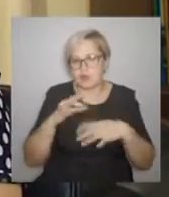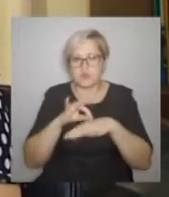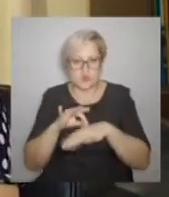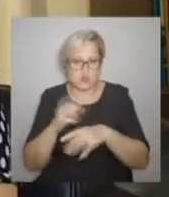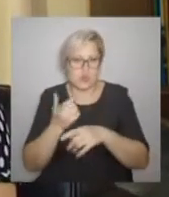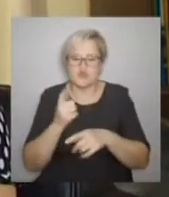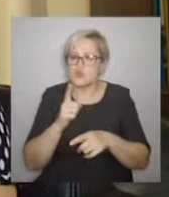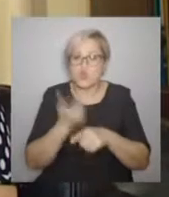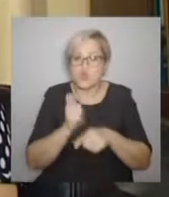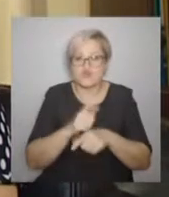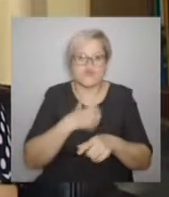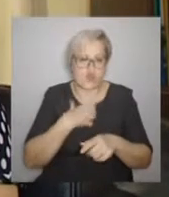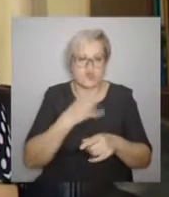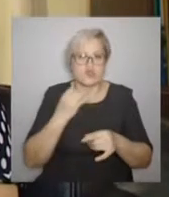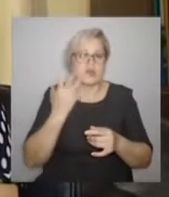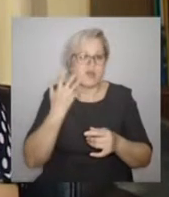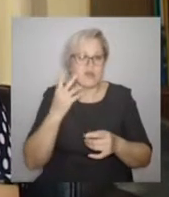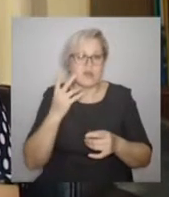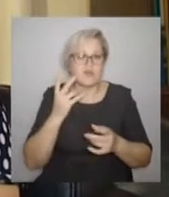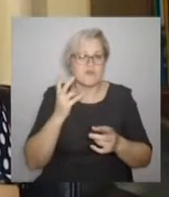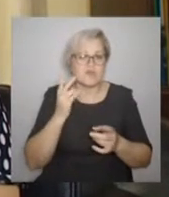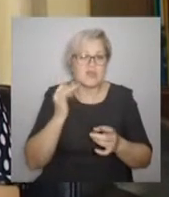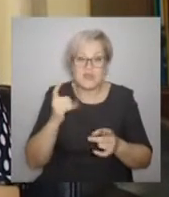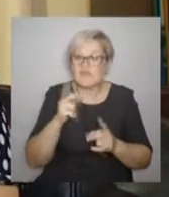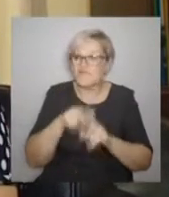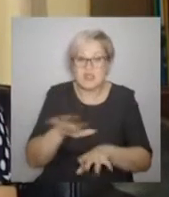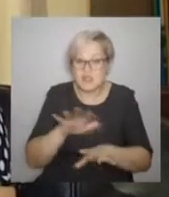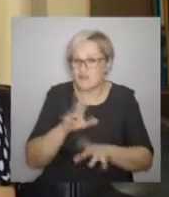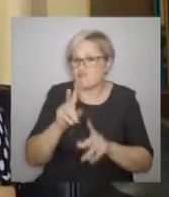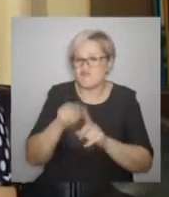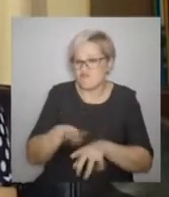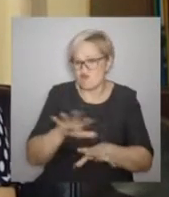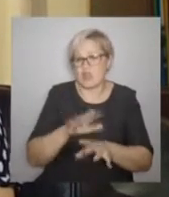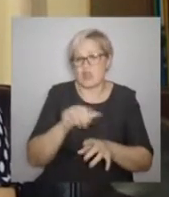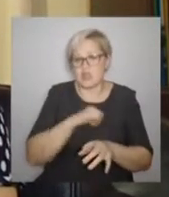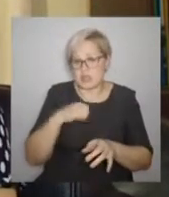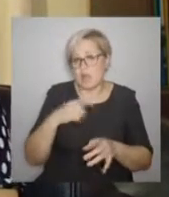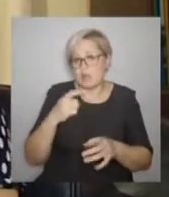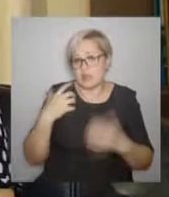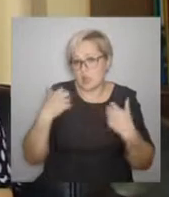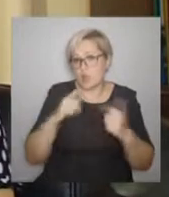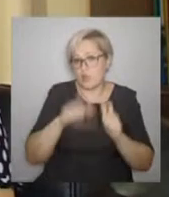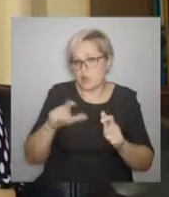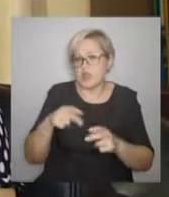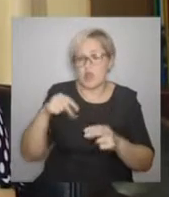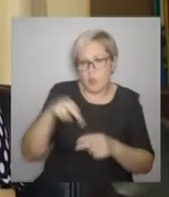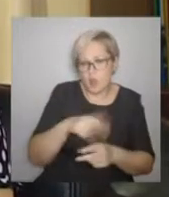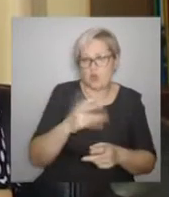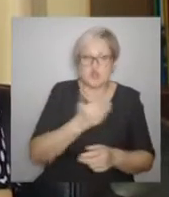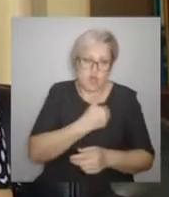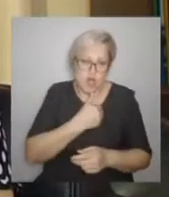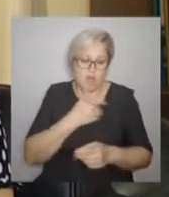важно, когда их не заставляют и не принуждают, а когда они сами приходят, здоровые